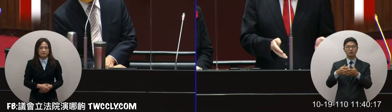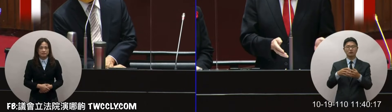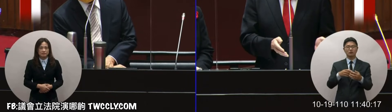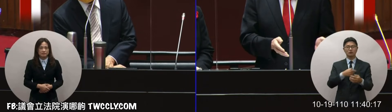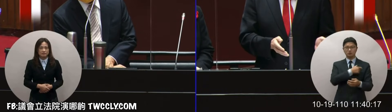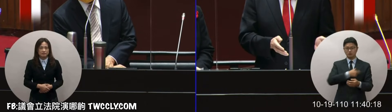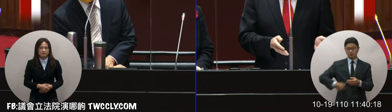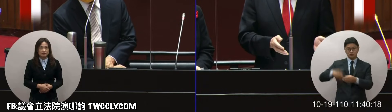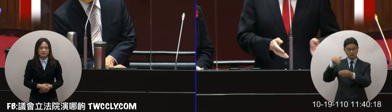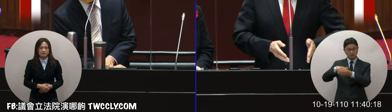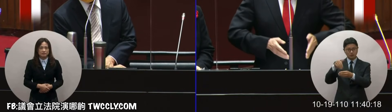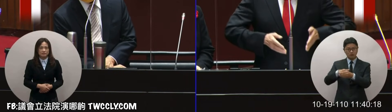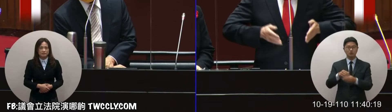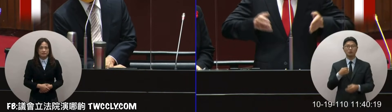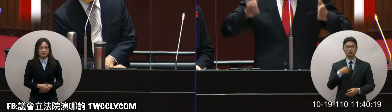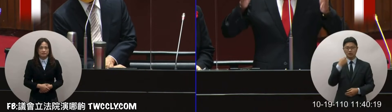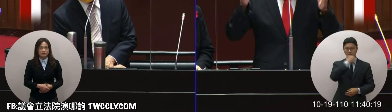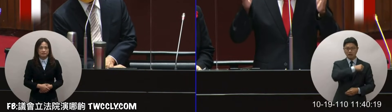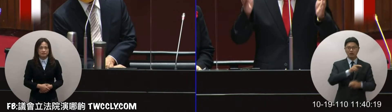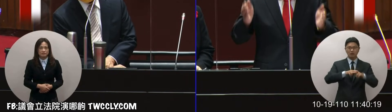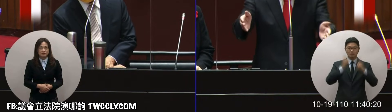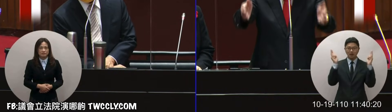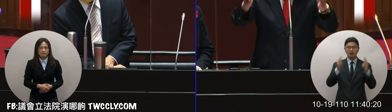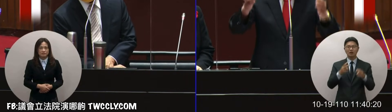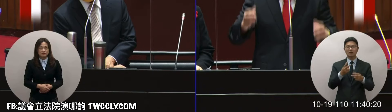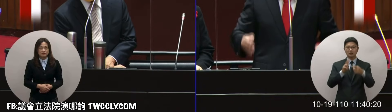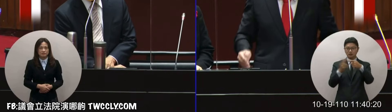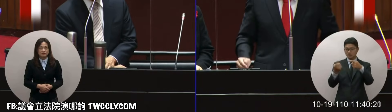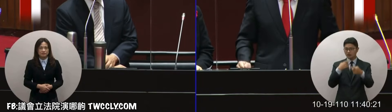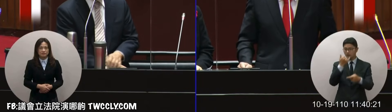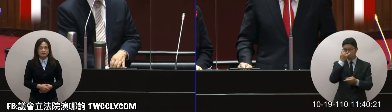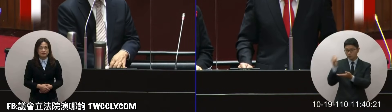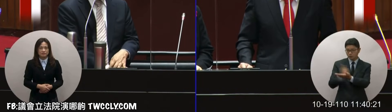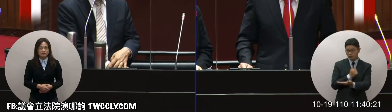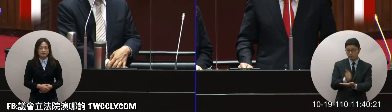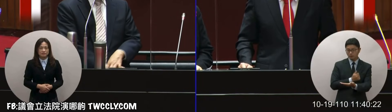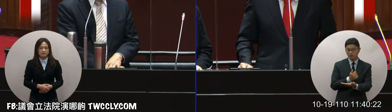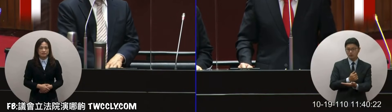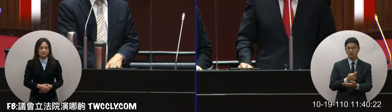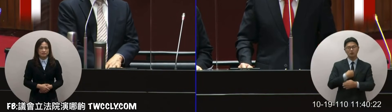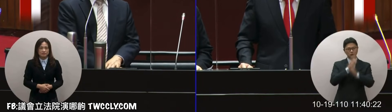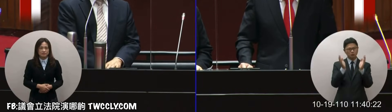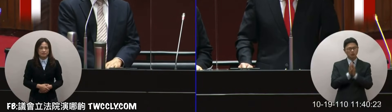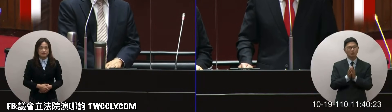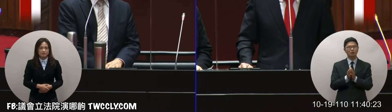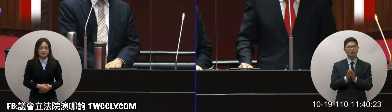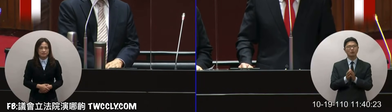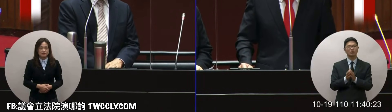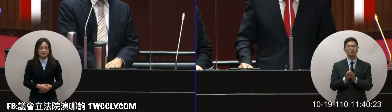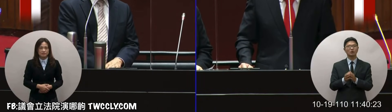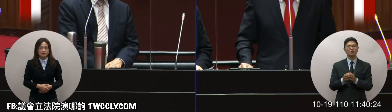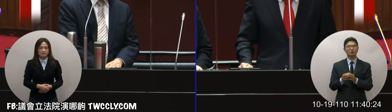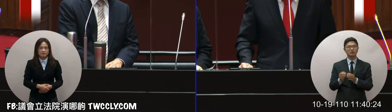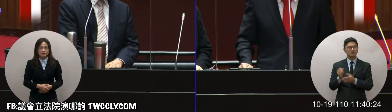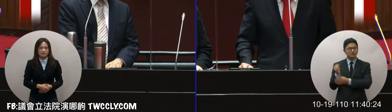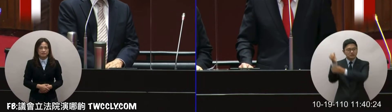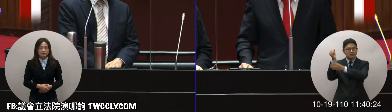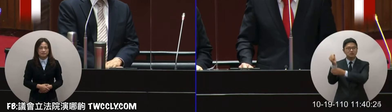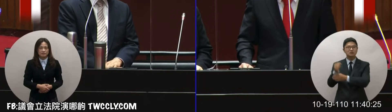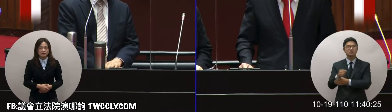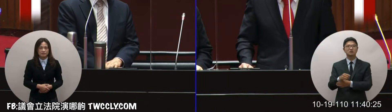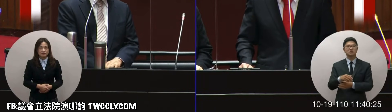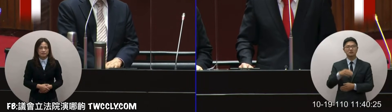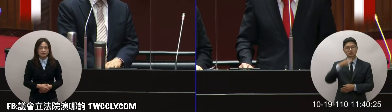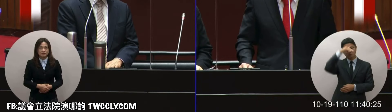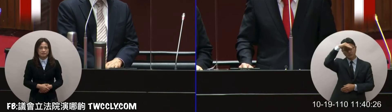放了莱猪，台湾所有的筹码全部压在川普身上，结果拜登当选，你的疫苗进得来